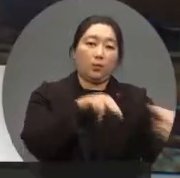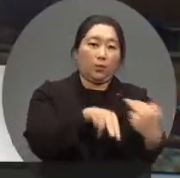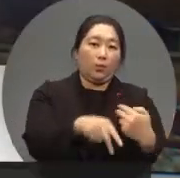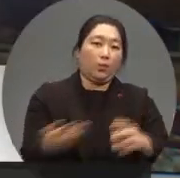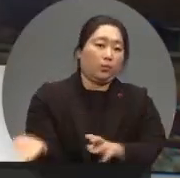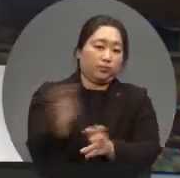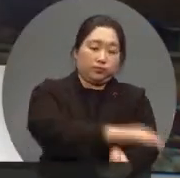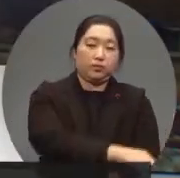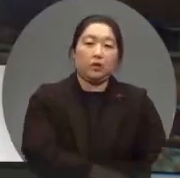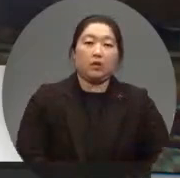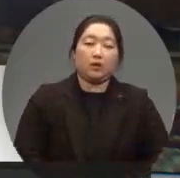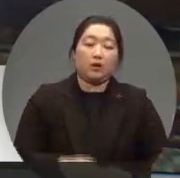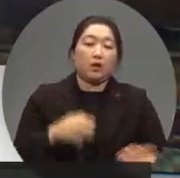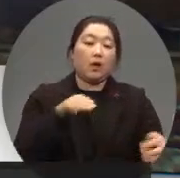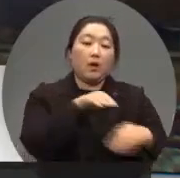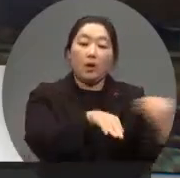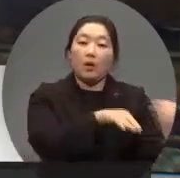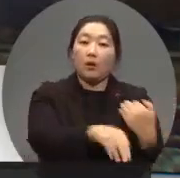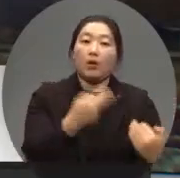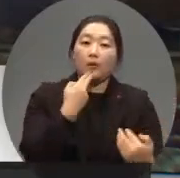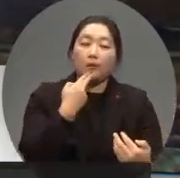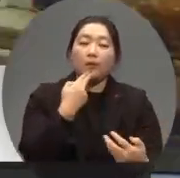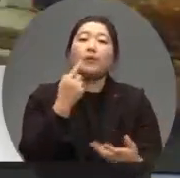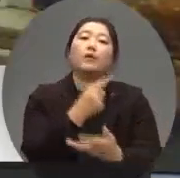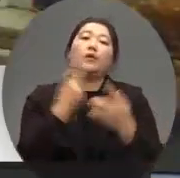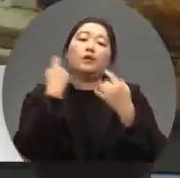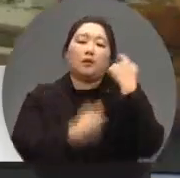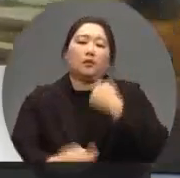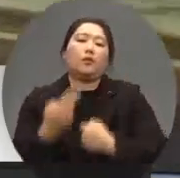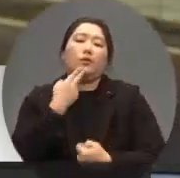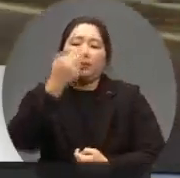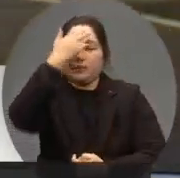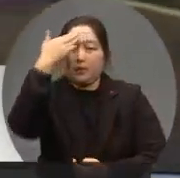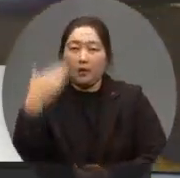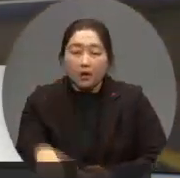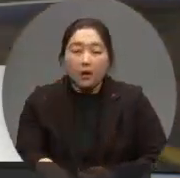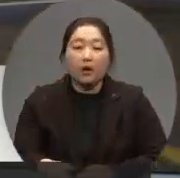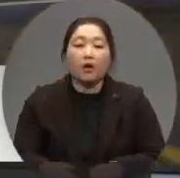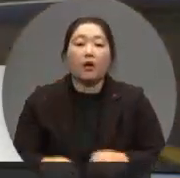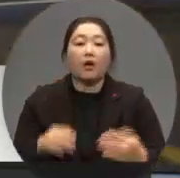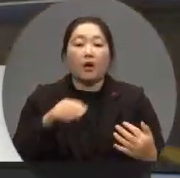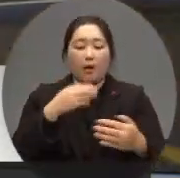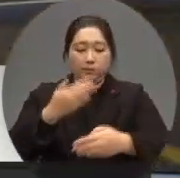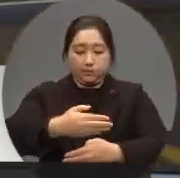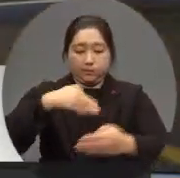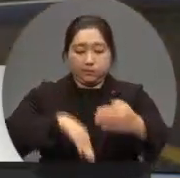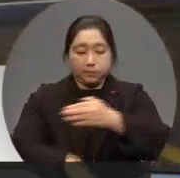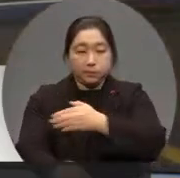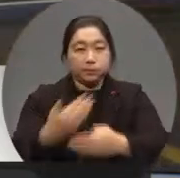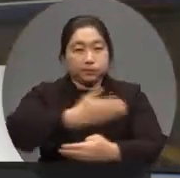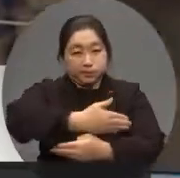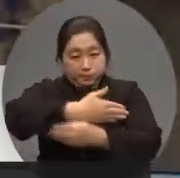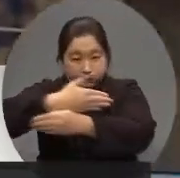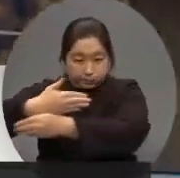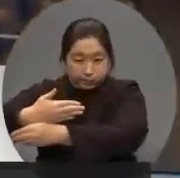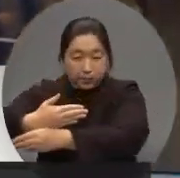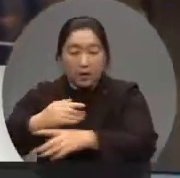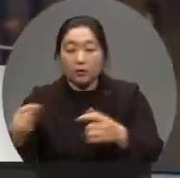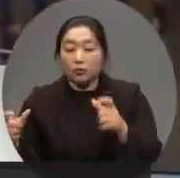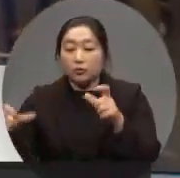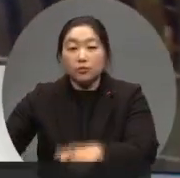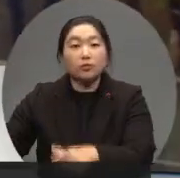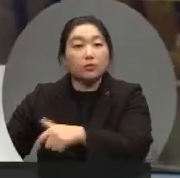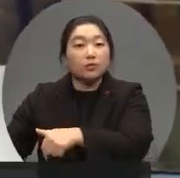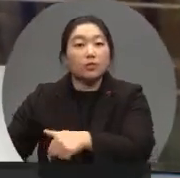사고지점을 지나는 차량이 없어 큰 인명 피해로 이어지진 않았지만 지하 차도가 막히고 인근 마을 통신이 끊기는